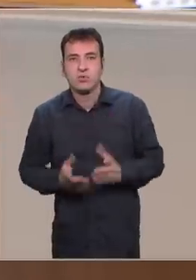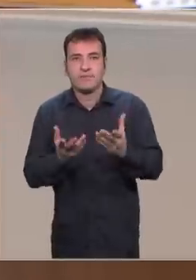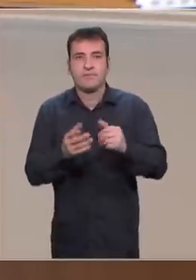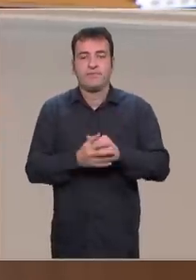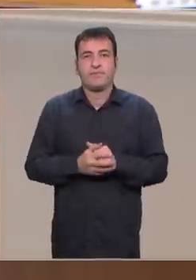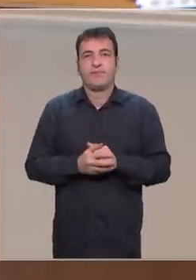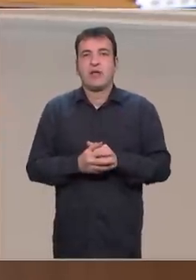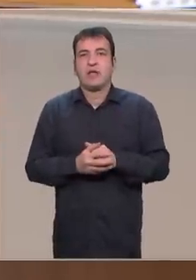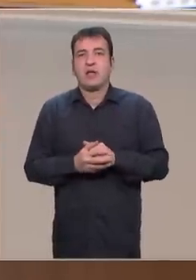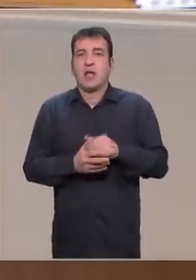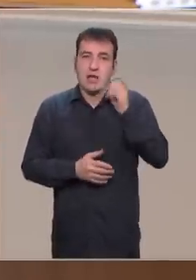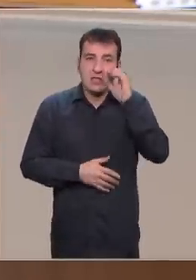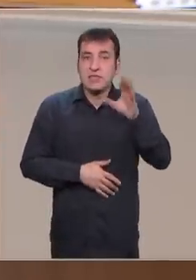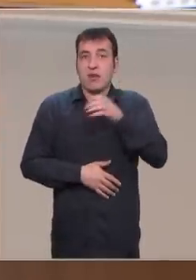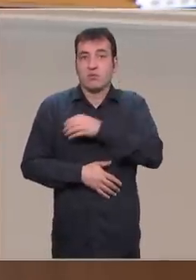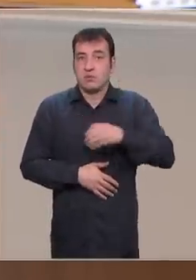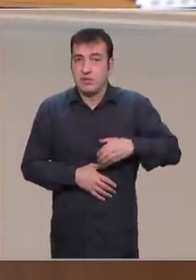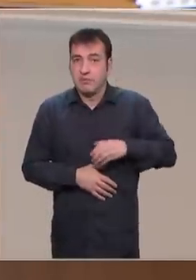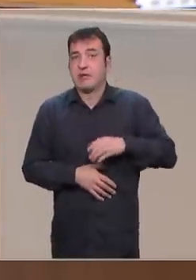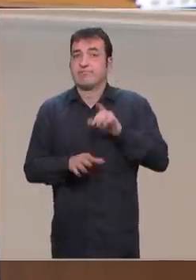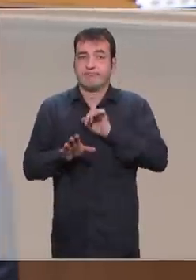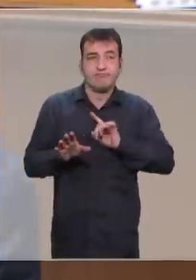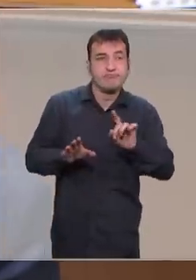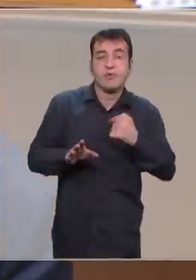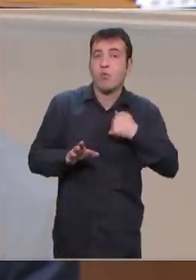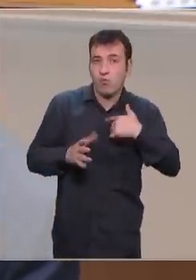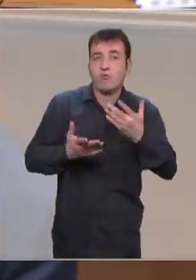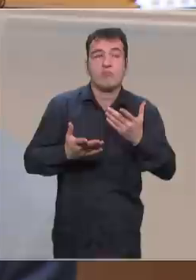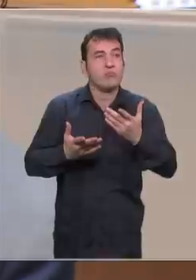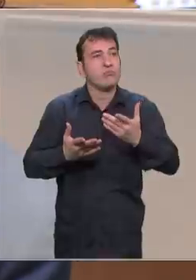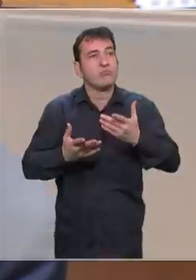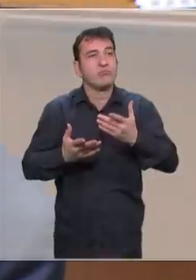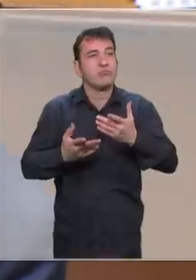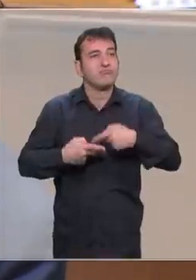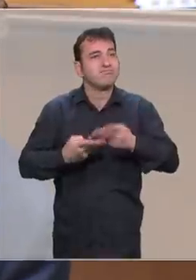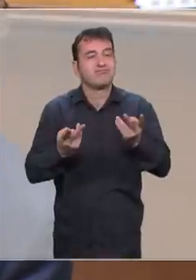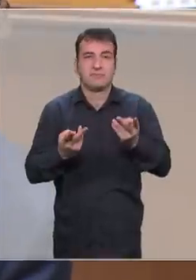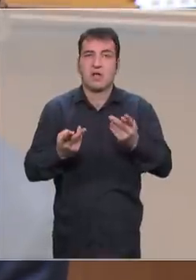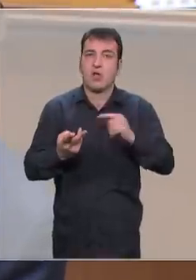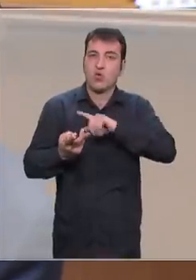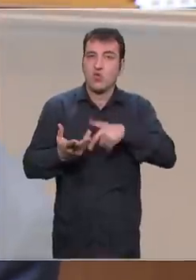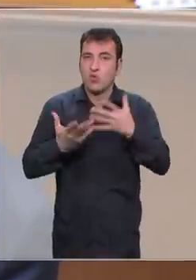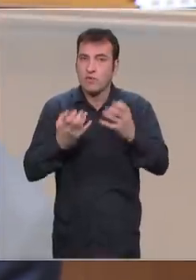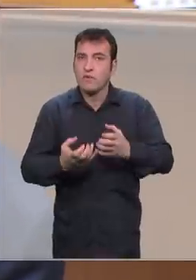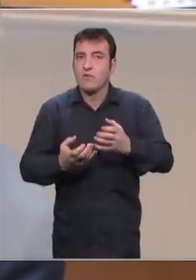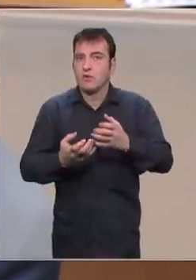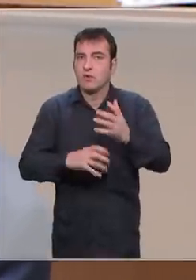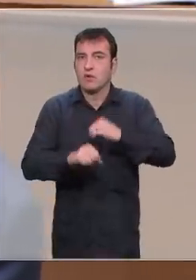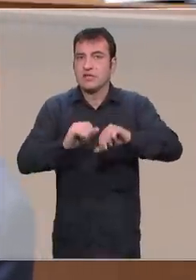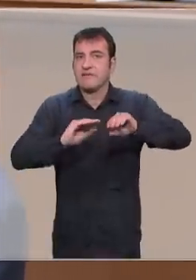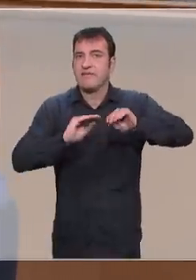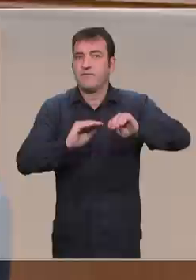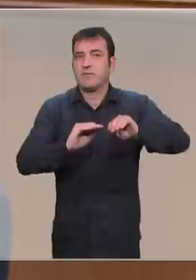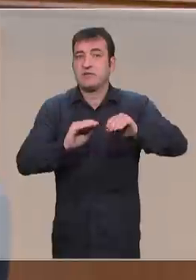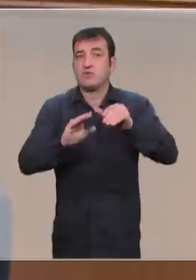du Salon des maires, j'ai effectivement eu l'occasion d'indiquer notre volonté de lancer une formation